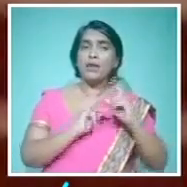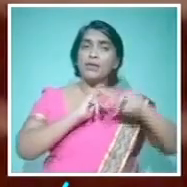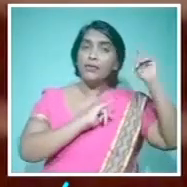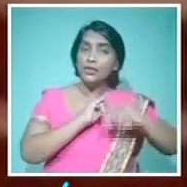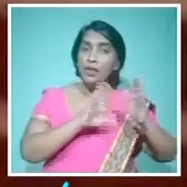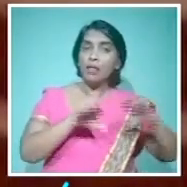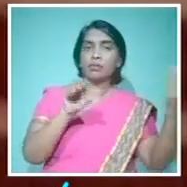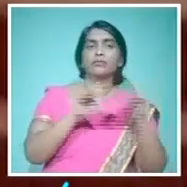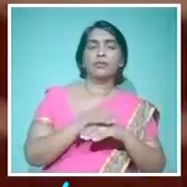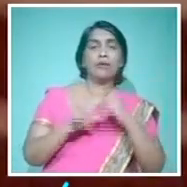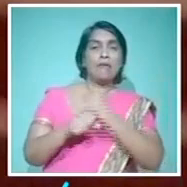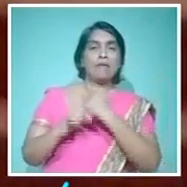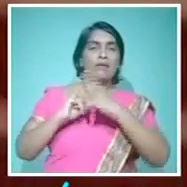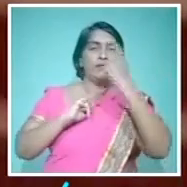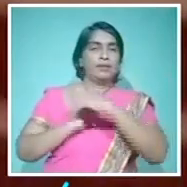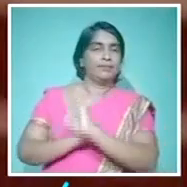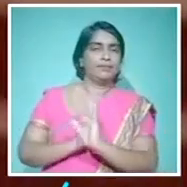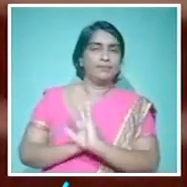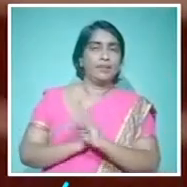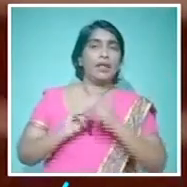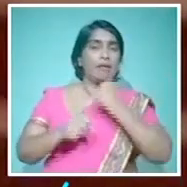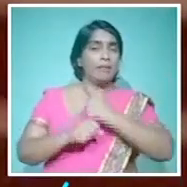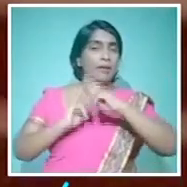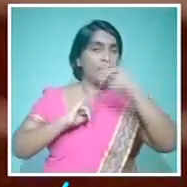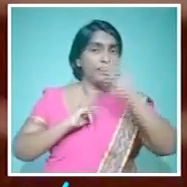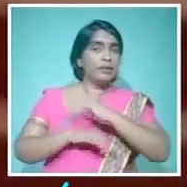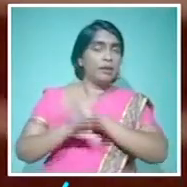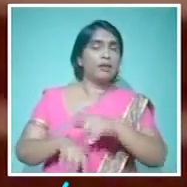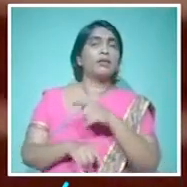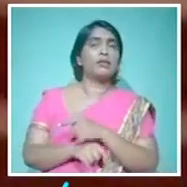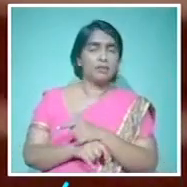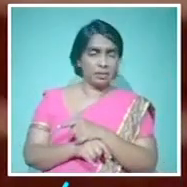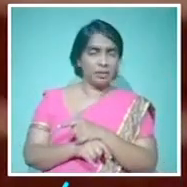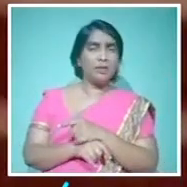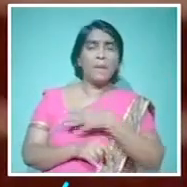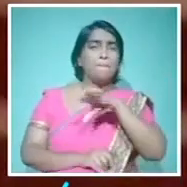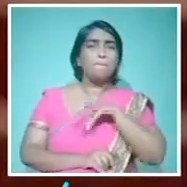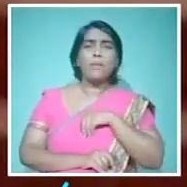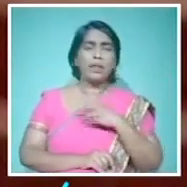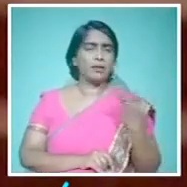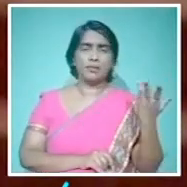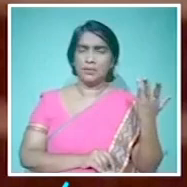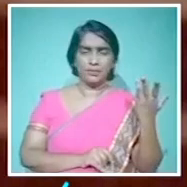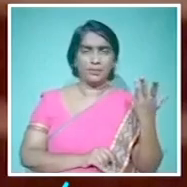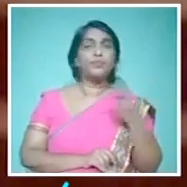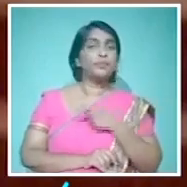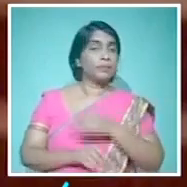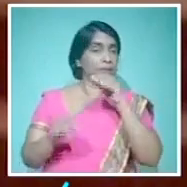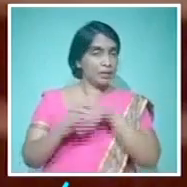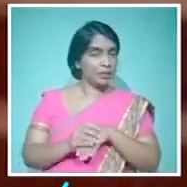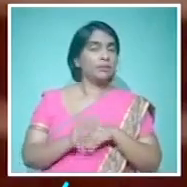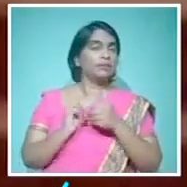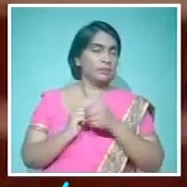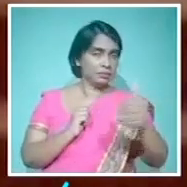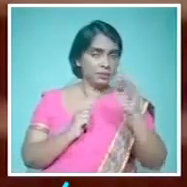විශ්වවිද්‍යාලයේ දරුවන්ව ඇයි මේ රජයේ විශ්වවිද්‍යාලය වලට යම් දරුවන්ට පිළිගැනීමක් නැති තත්ත්වයකටපත් වෙනවා මේක ඇතුළෙන්ම ඇති වෙන